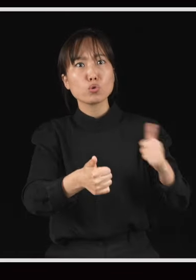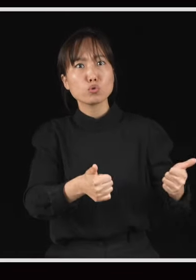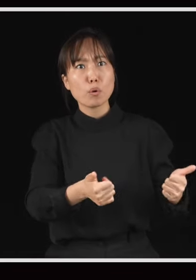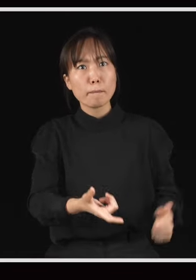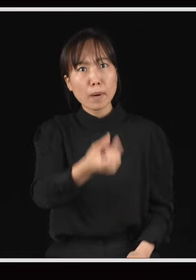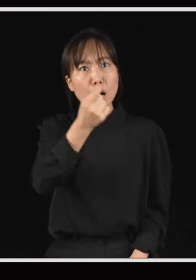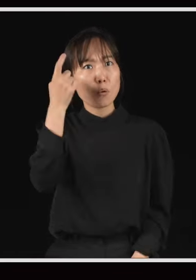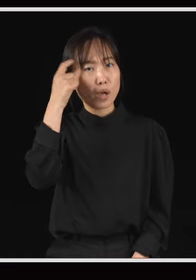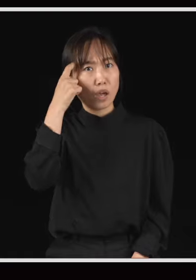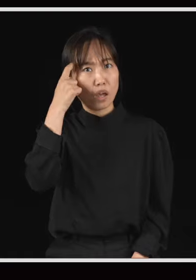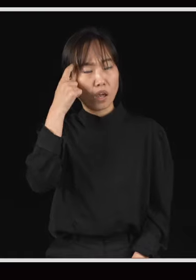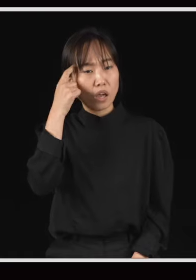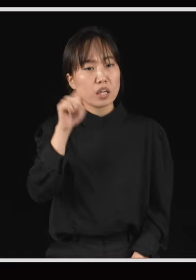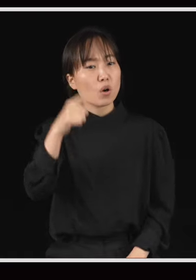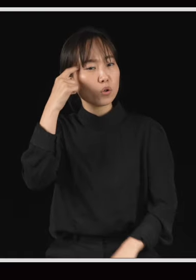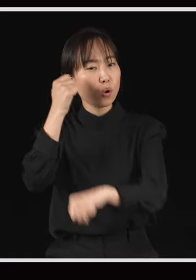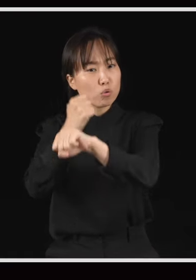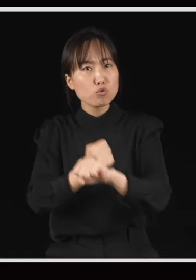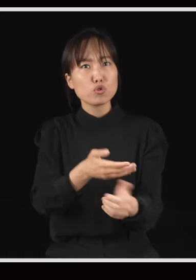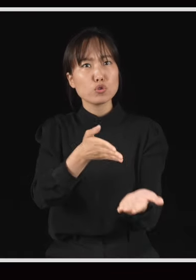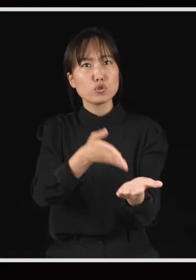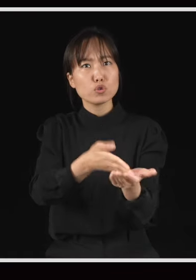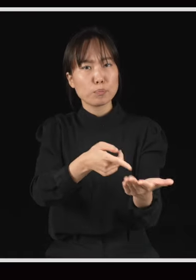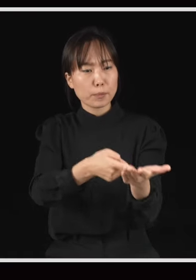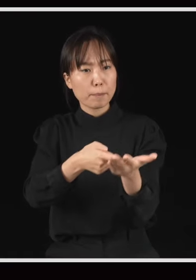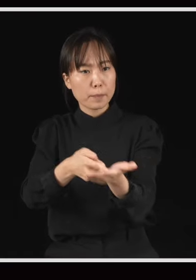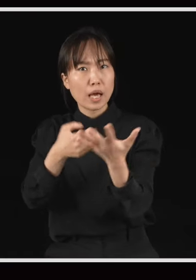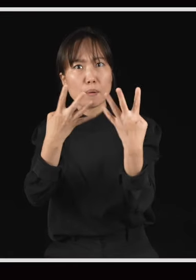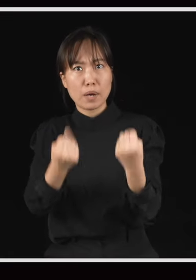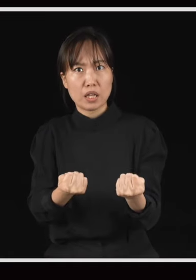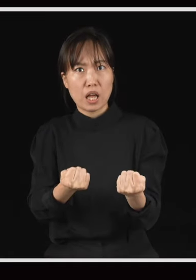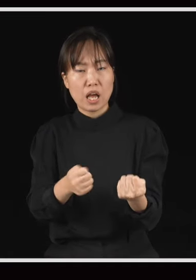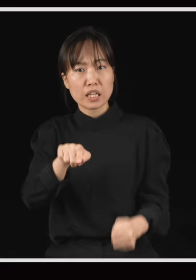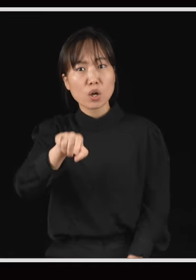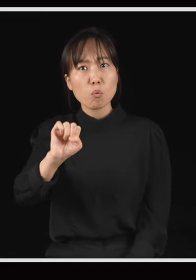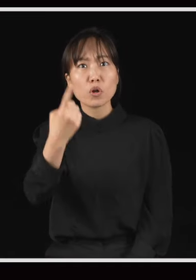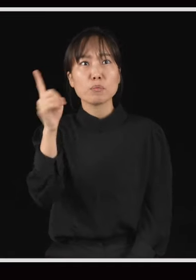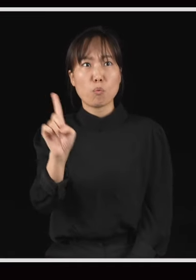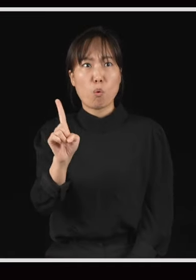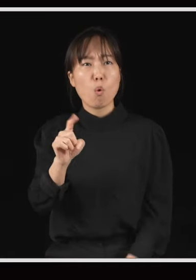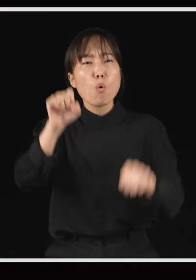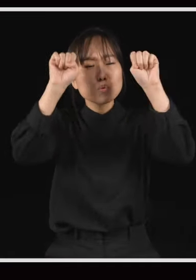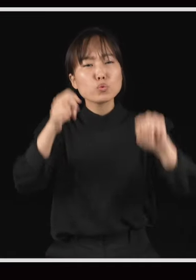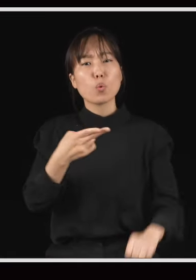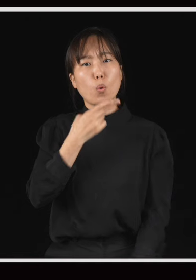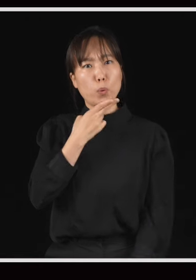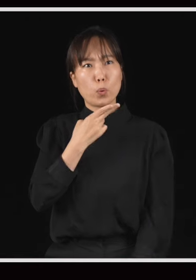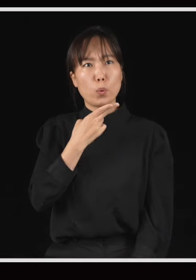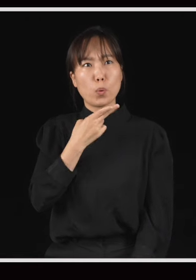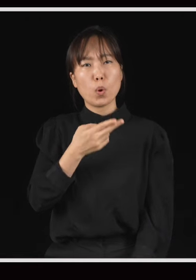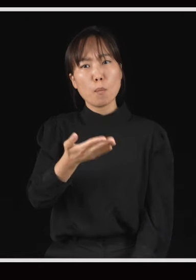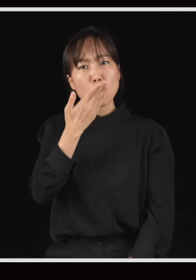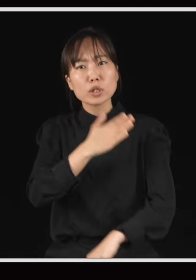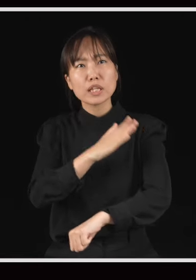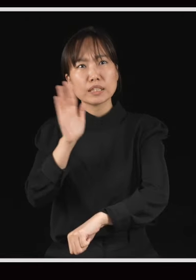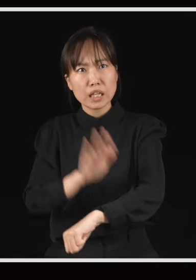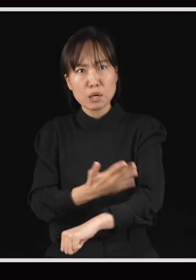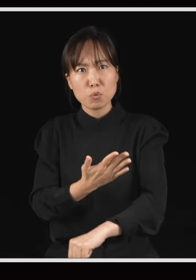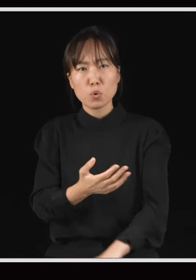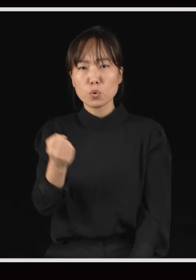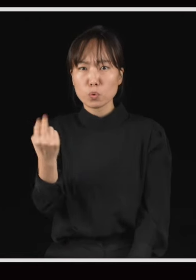수명이 짧냐? 기사와 연구가 굉장히 많이 나옵니다. 제가 그동안 말씀드린 거랑 똑같아요. 운동 안 한다. 그다음에